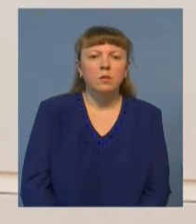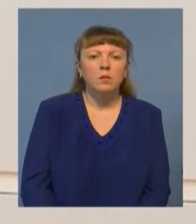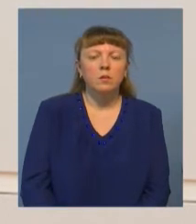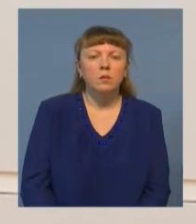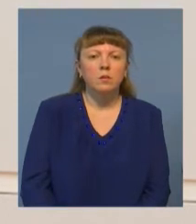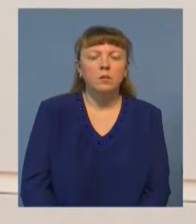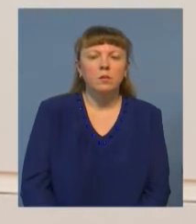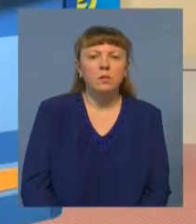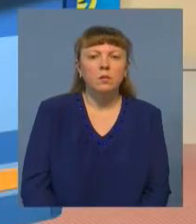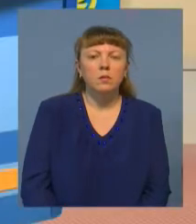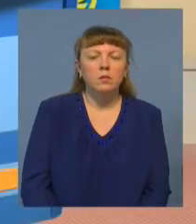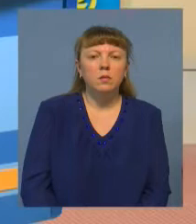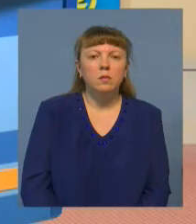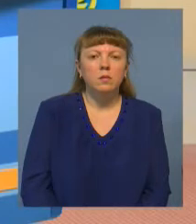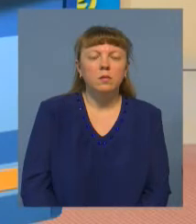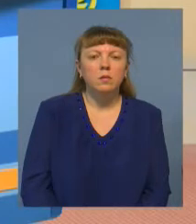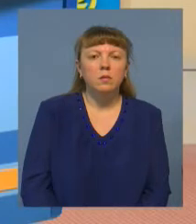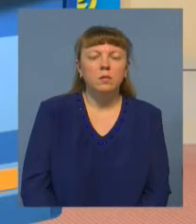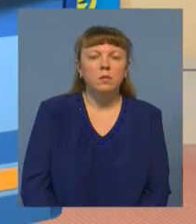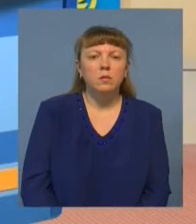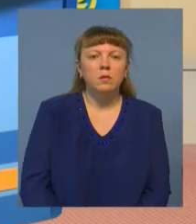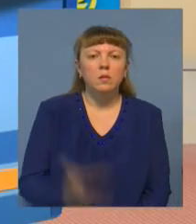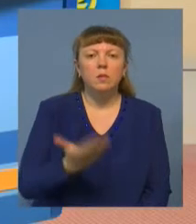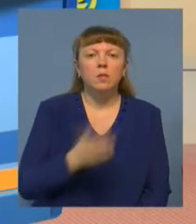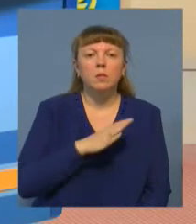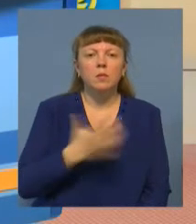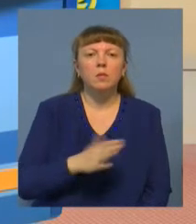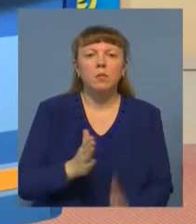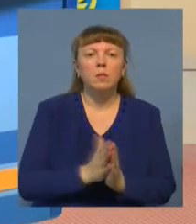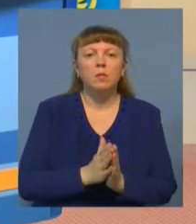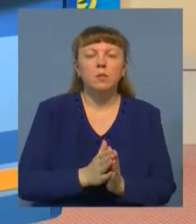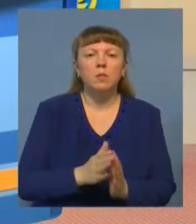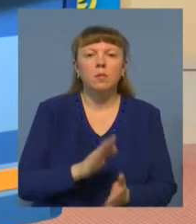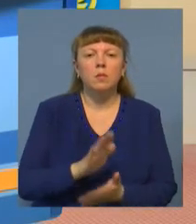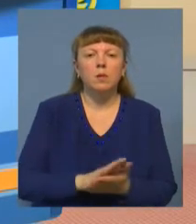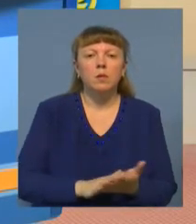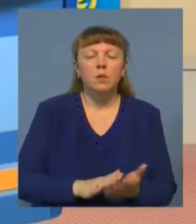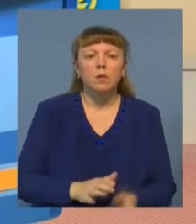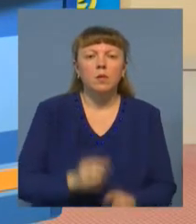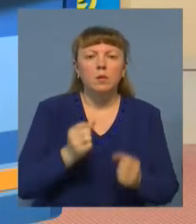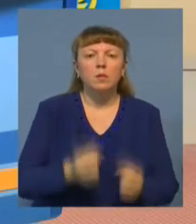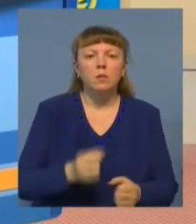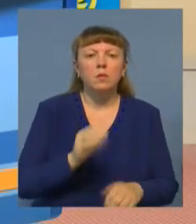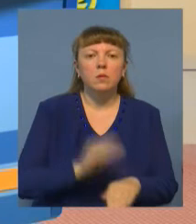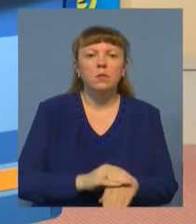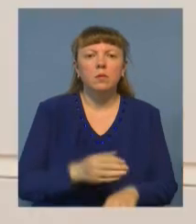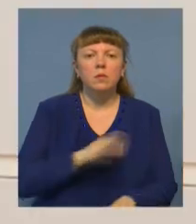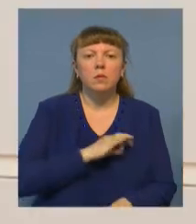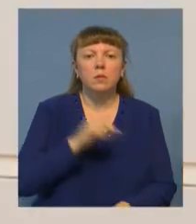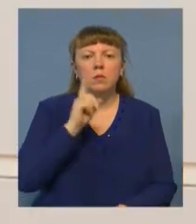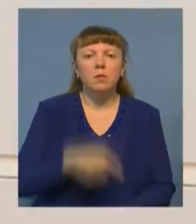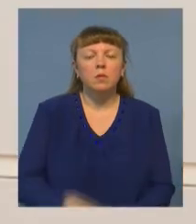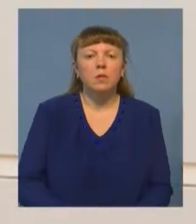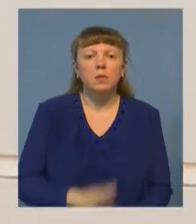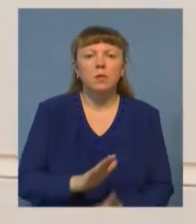обращаются граждане, жители, да, граждане в суды? В основном большую часть заявлений об установлении фактов, имеющих юридическое значение,